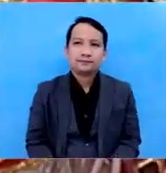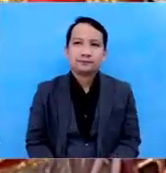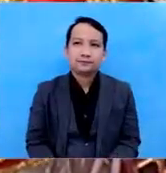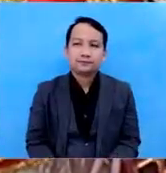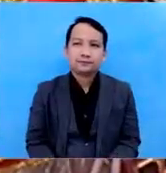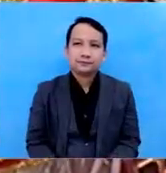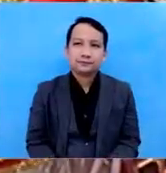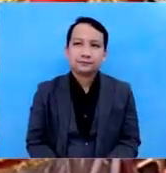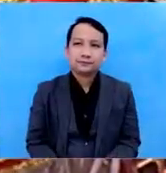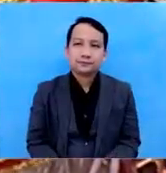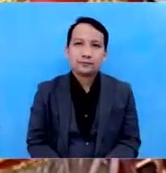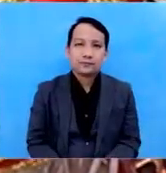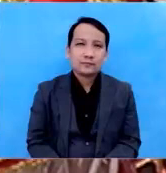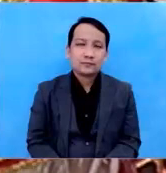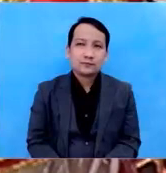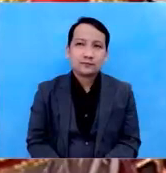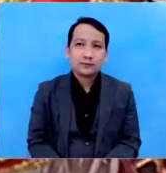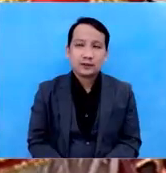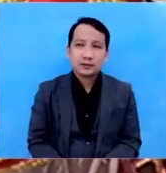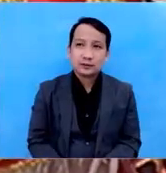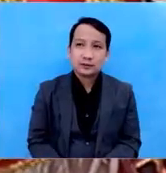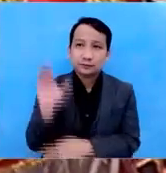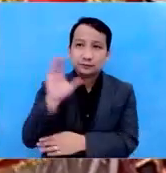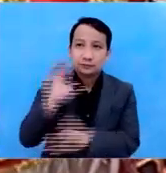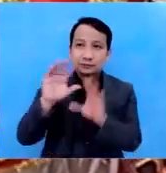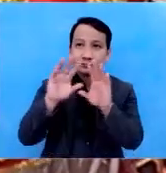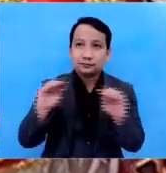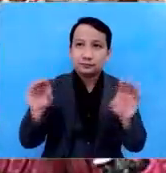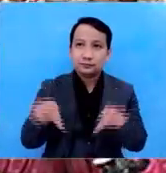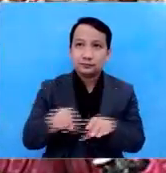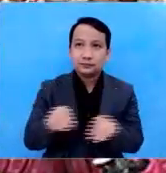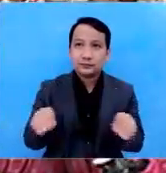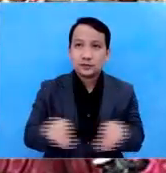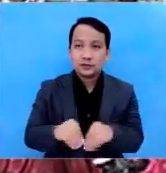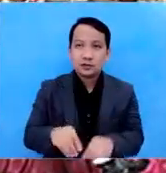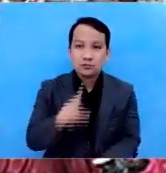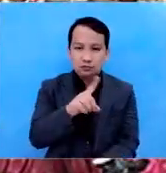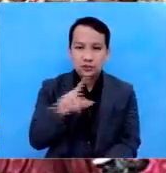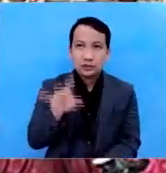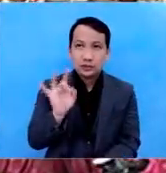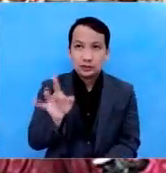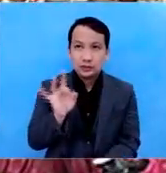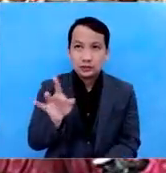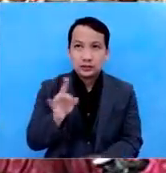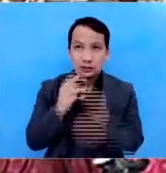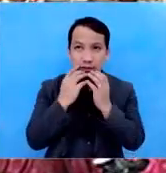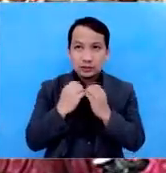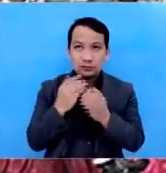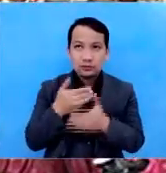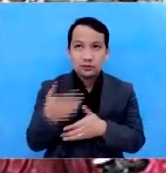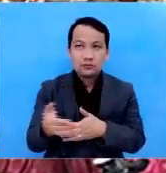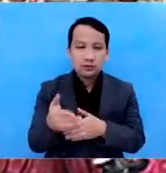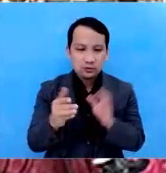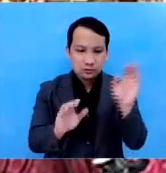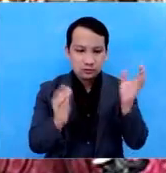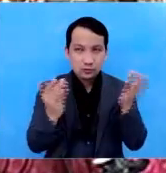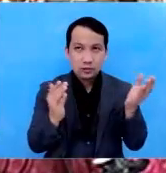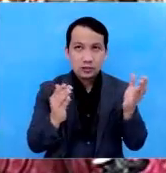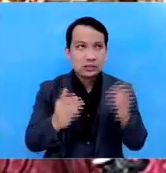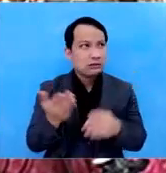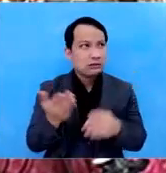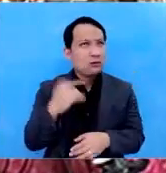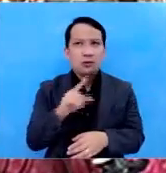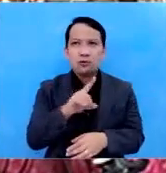Well, yung sa mga Christmas lights, Gretchen, ngayon nasa 180 yung pinakamura ng mga Christmas lights. Compared daw last year, nasa 150